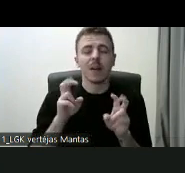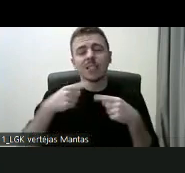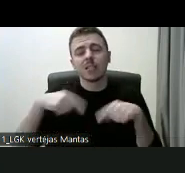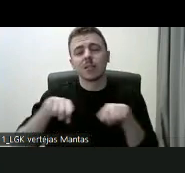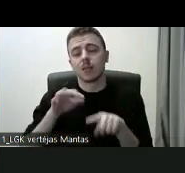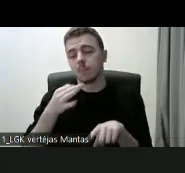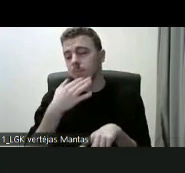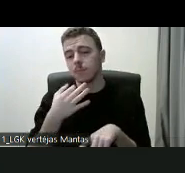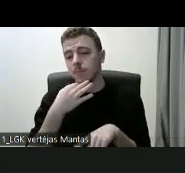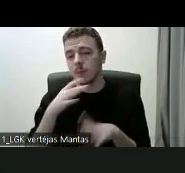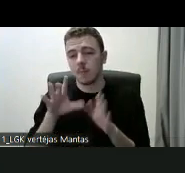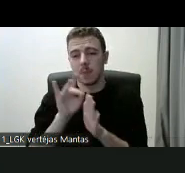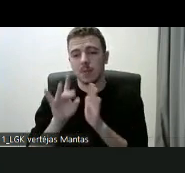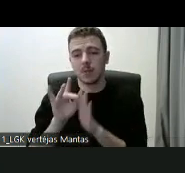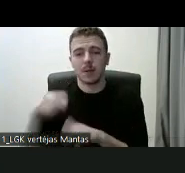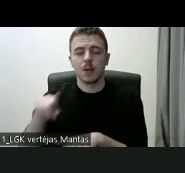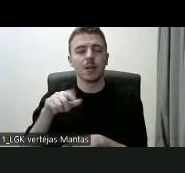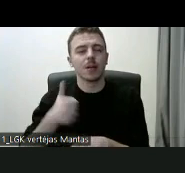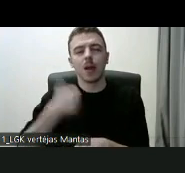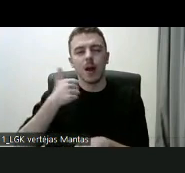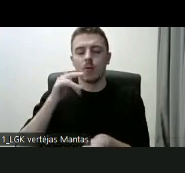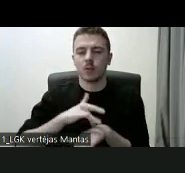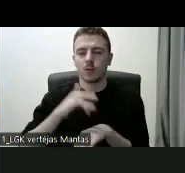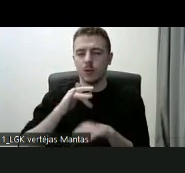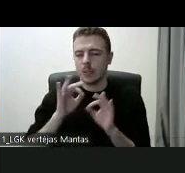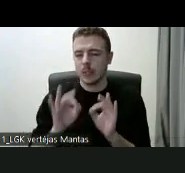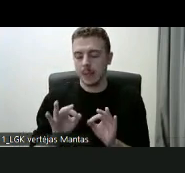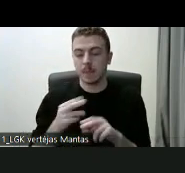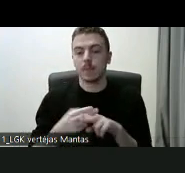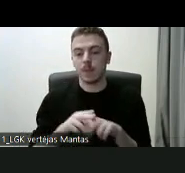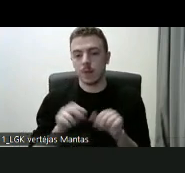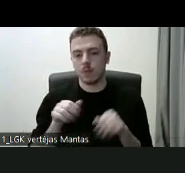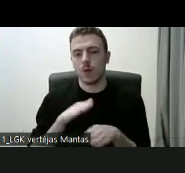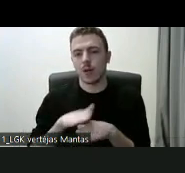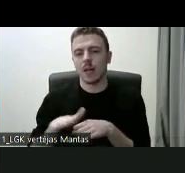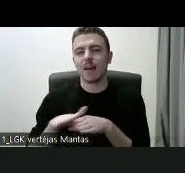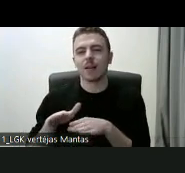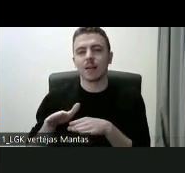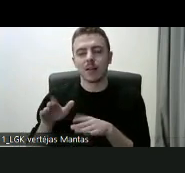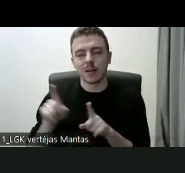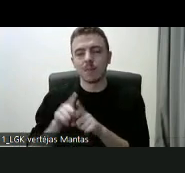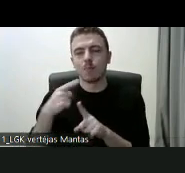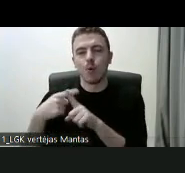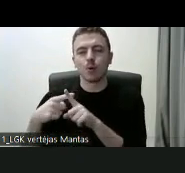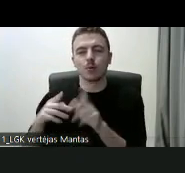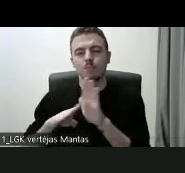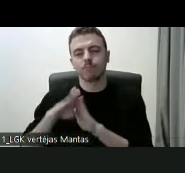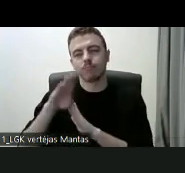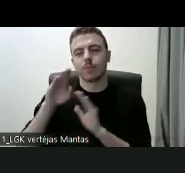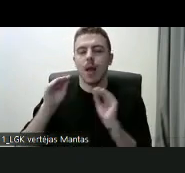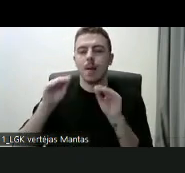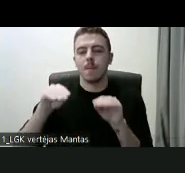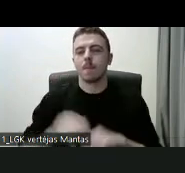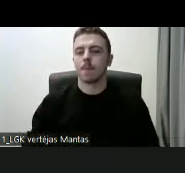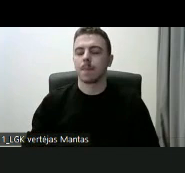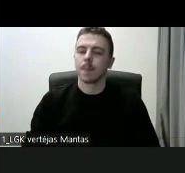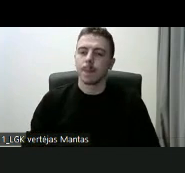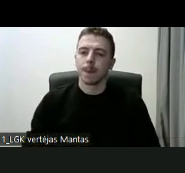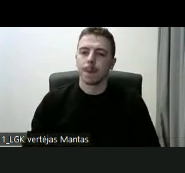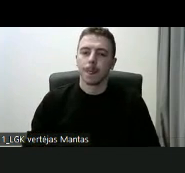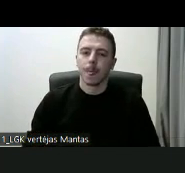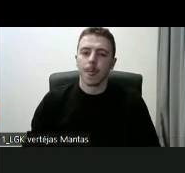jūs jaučiatės geriausiai ir kurioje jūs tikrai galėtumėte gyventinti didžiausią skirtumą, teigiamą skirtumą ir taip toliau. Ir